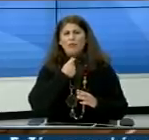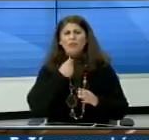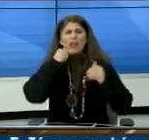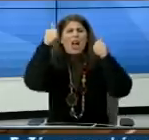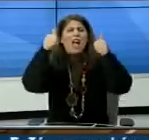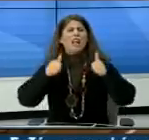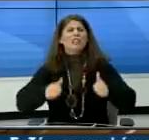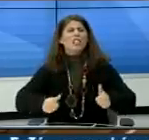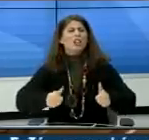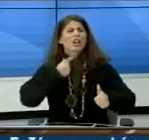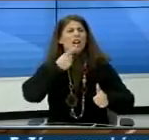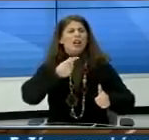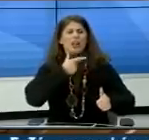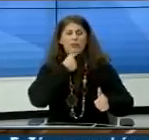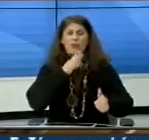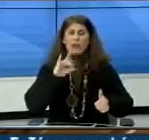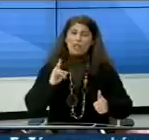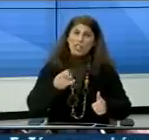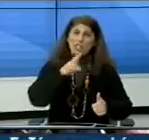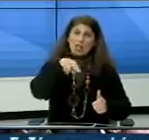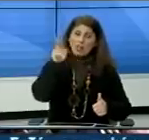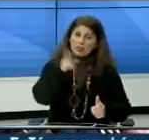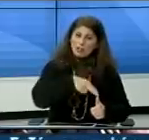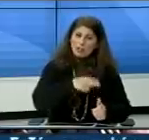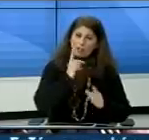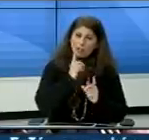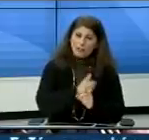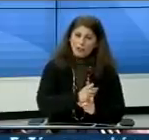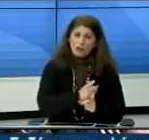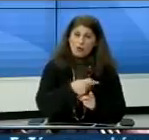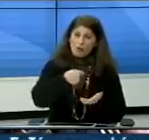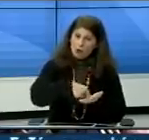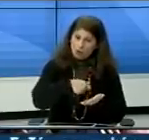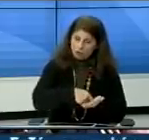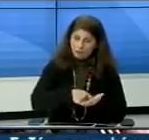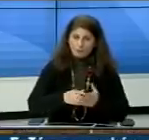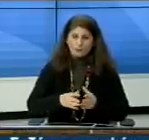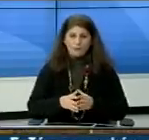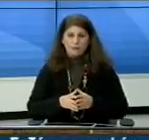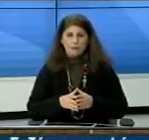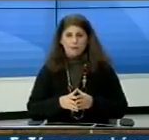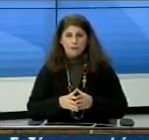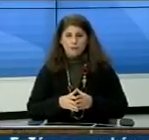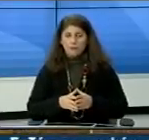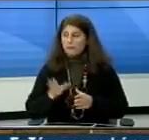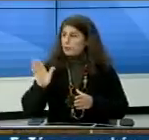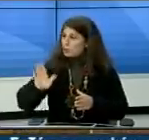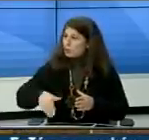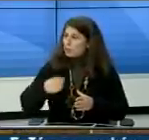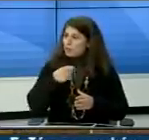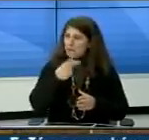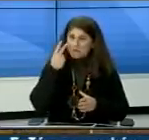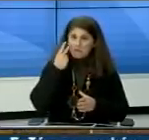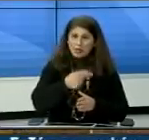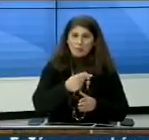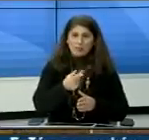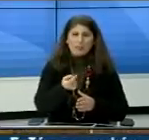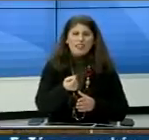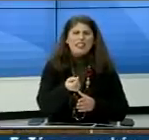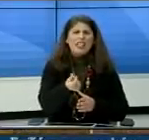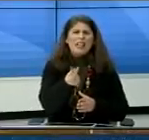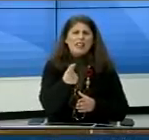εισαγγελίες, είτε για την κατάργηση ειδικών φόρων, που τελικά αντιστοιχούν σε